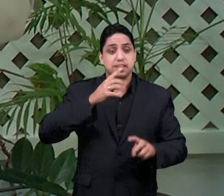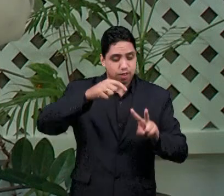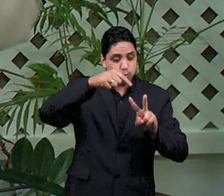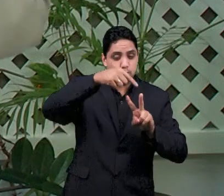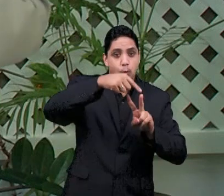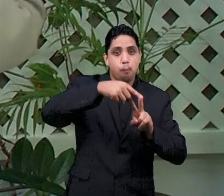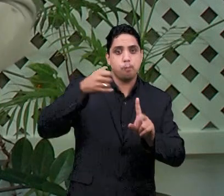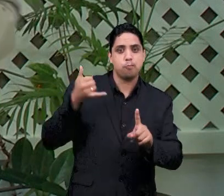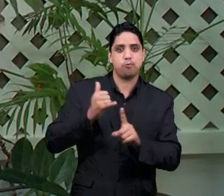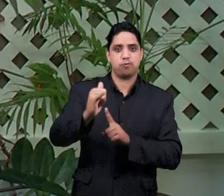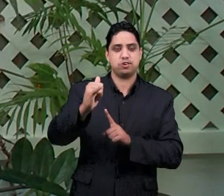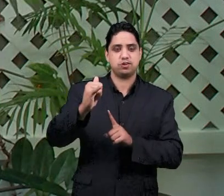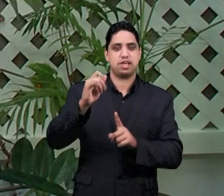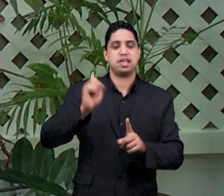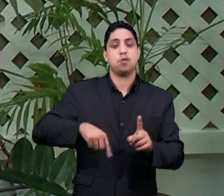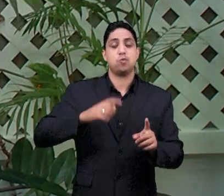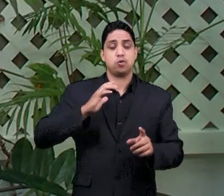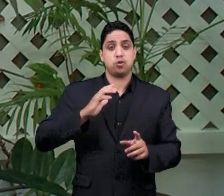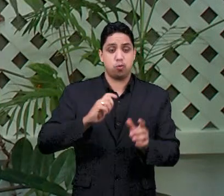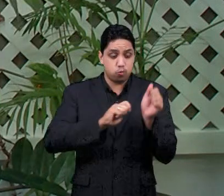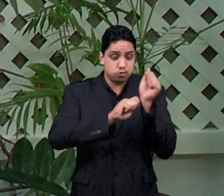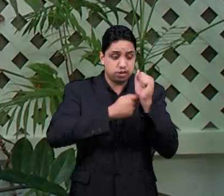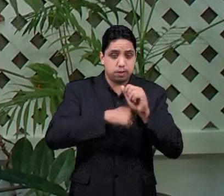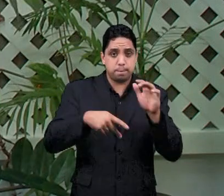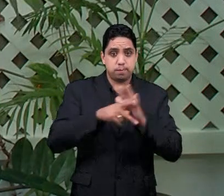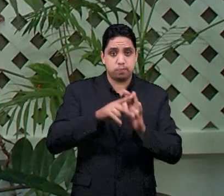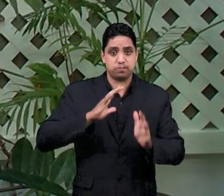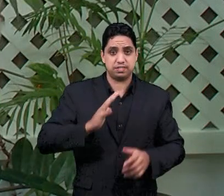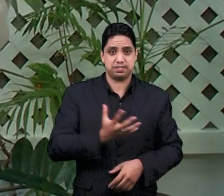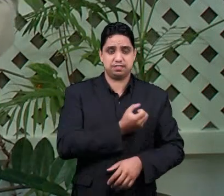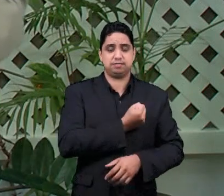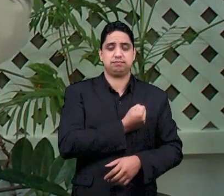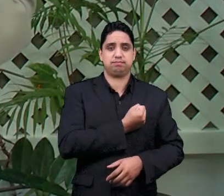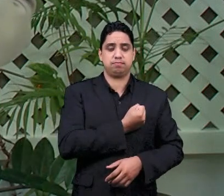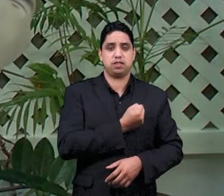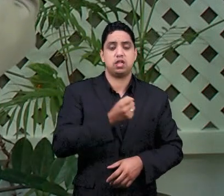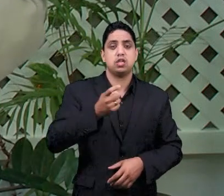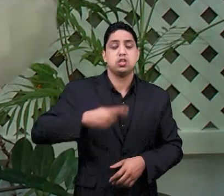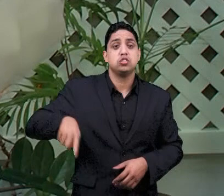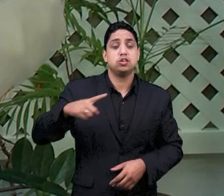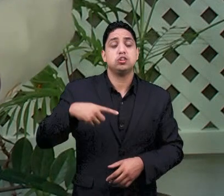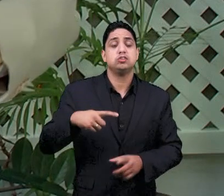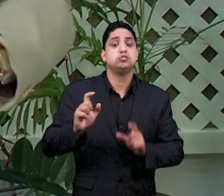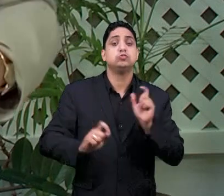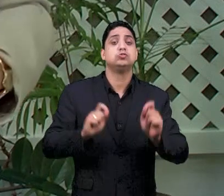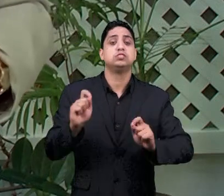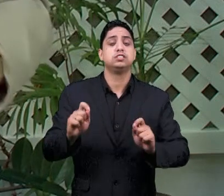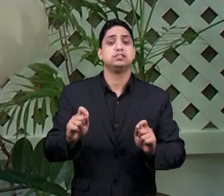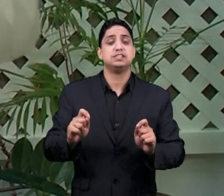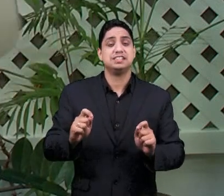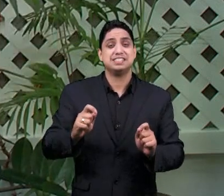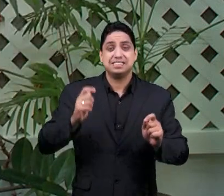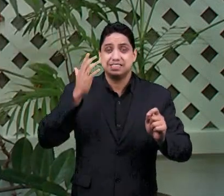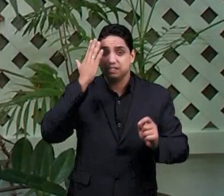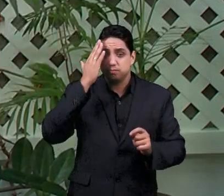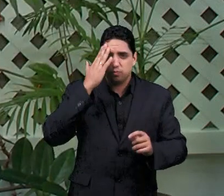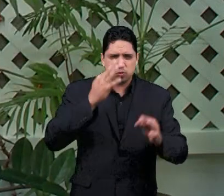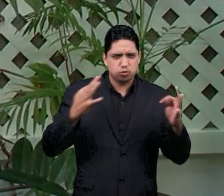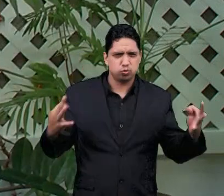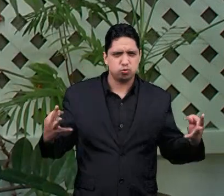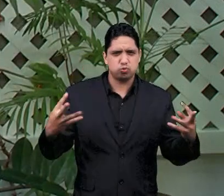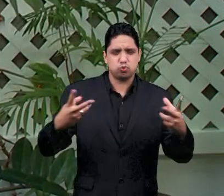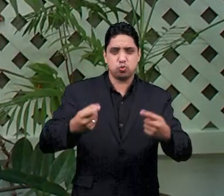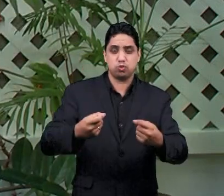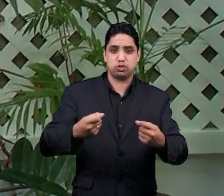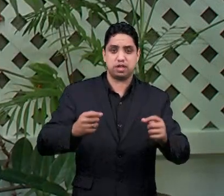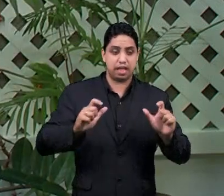du salut. Et dans ce mystère du salut, nous allons retrouver tous les